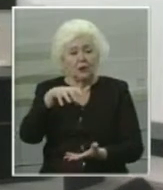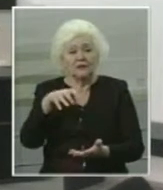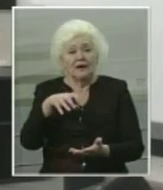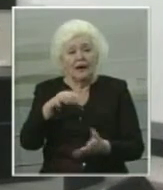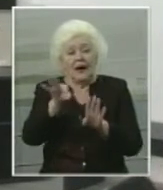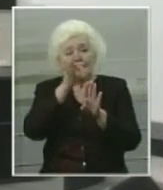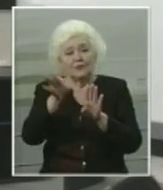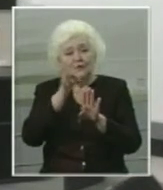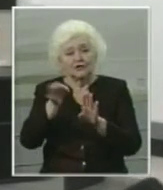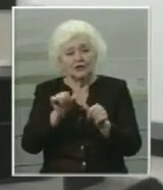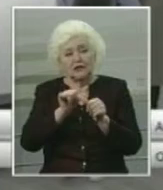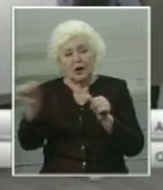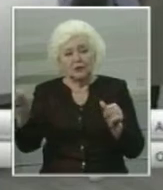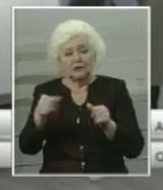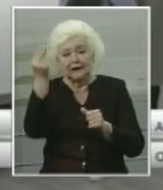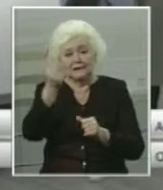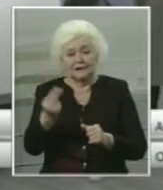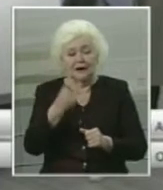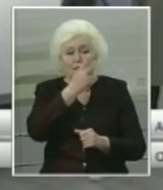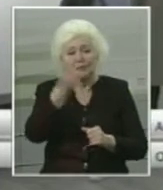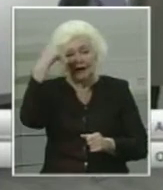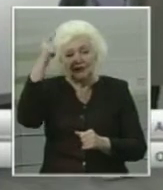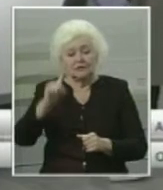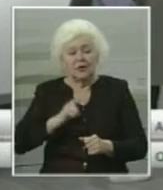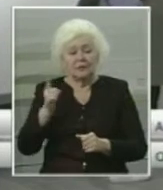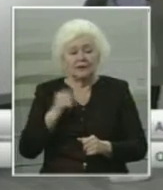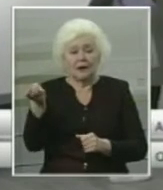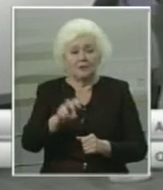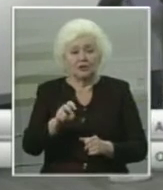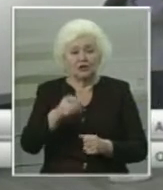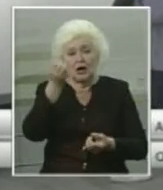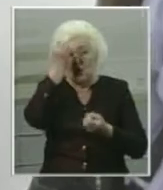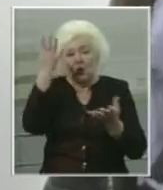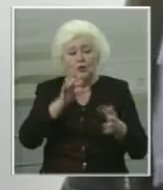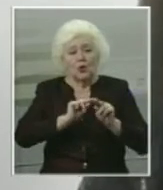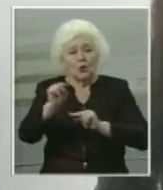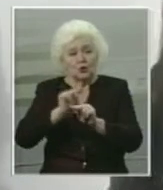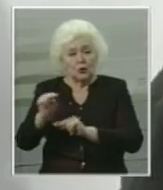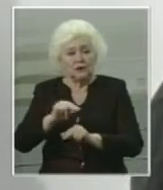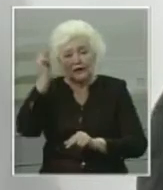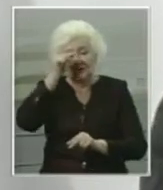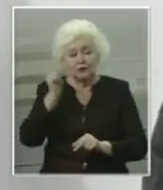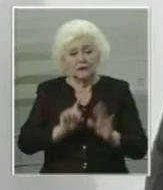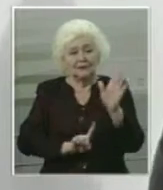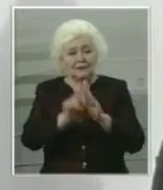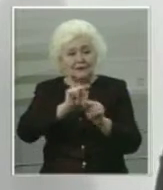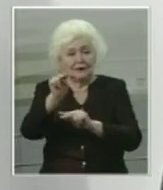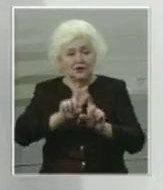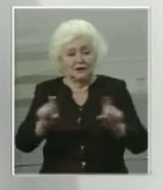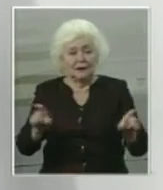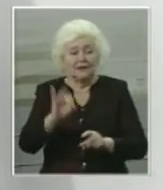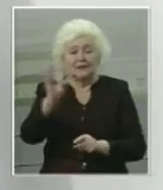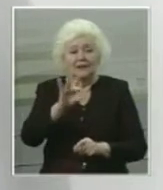вишити окрему вишиванку. Побачити творчість майстрині прийшли культурологи, студенти херсонських навчальних закладів. Іван